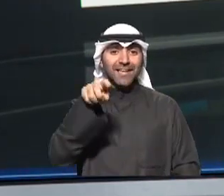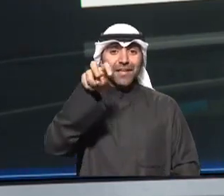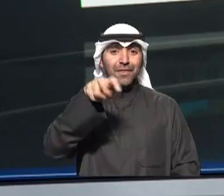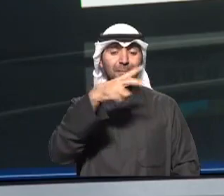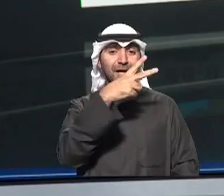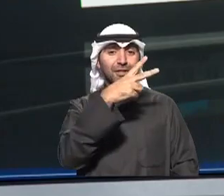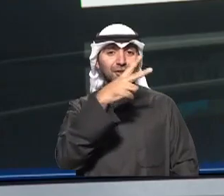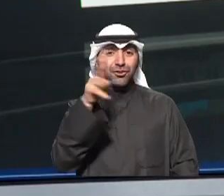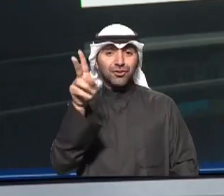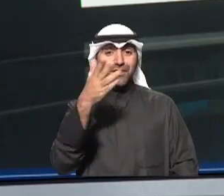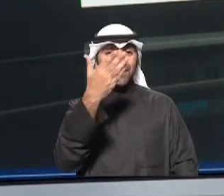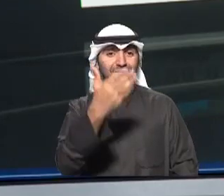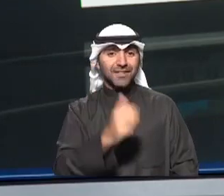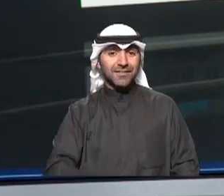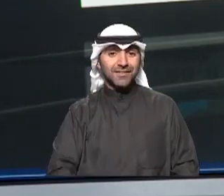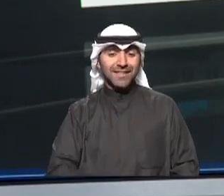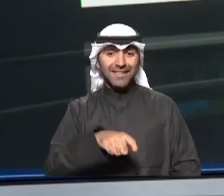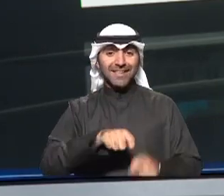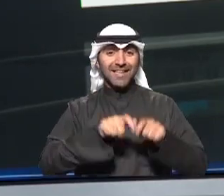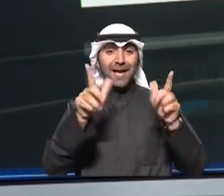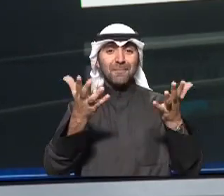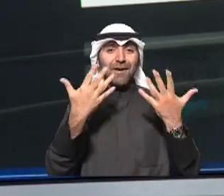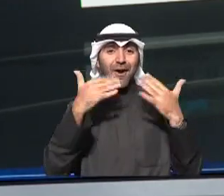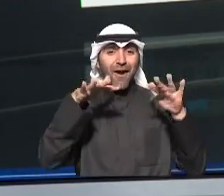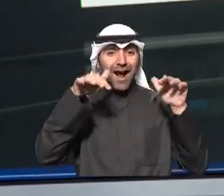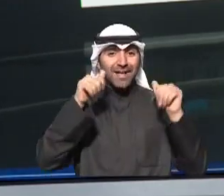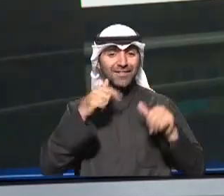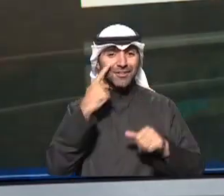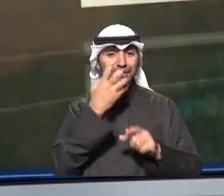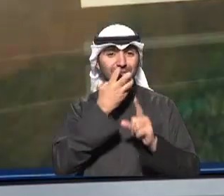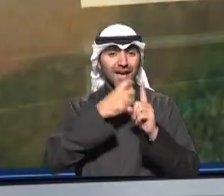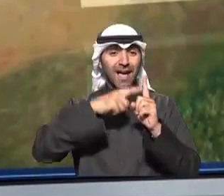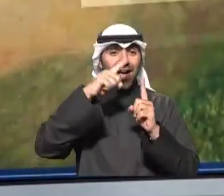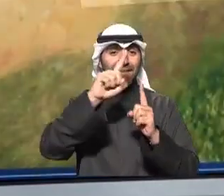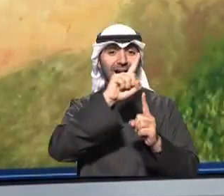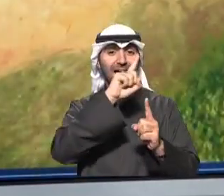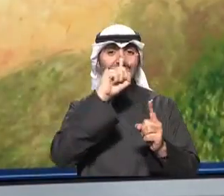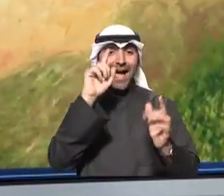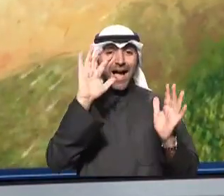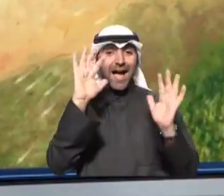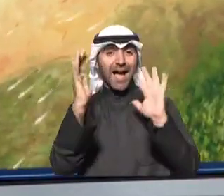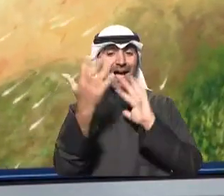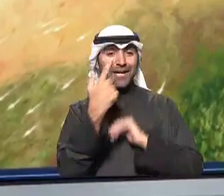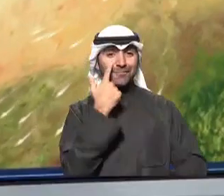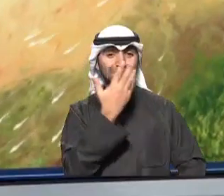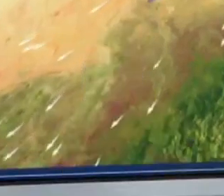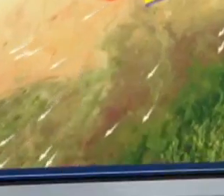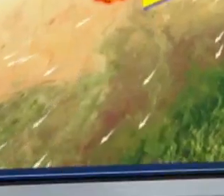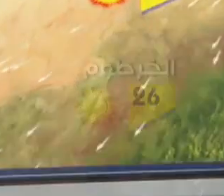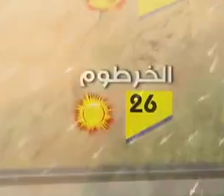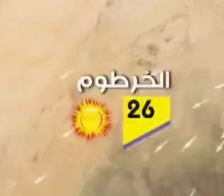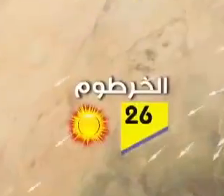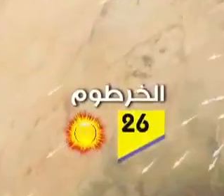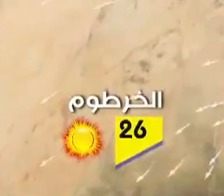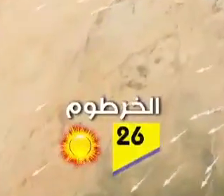خلال عطلة نهاية الأسبوع. تنتهي نشرة جوية، عودة للزملاء بعد درجات الحرارة والطقس المتوقع حول العالم.